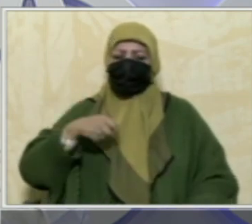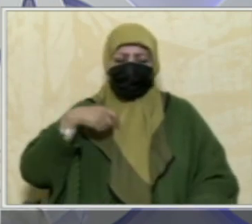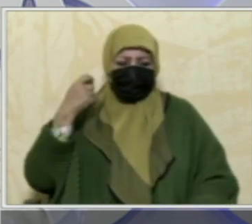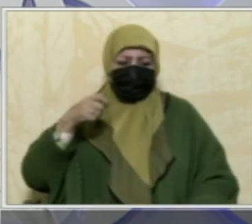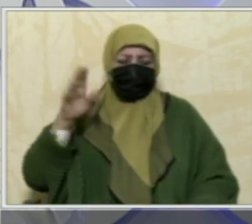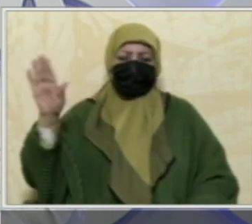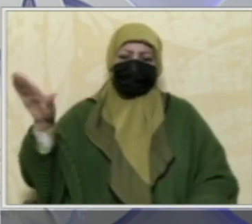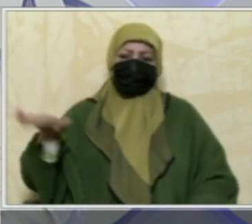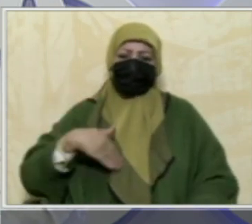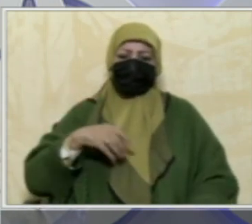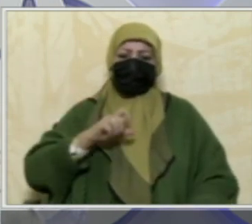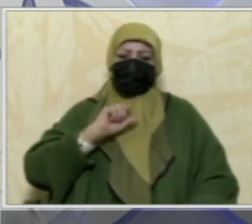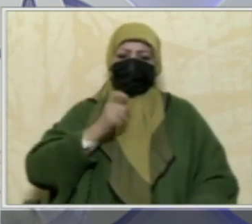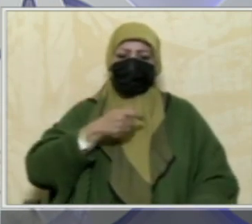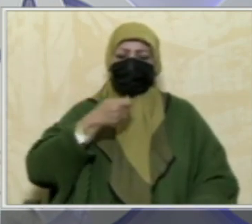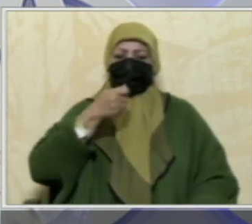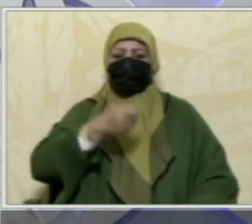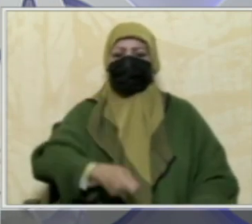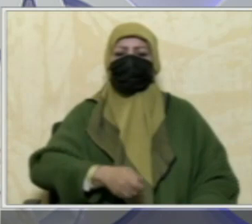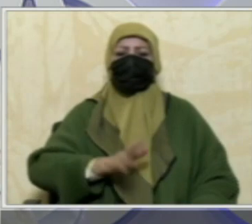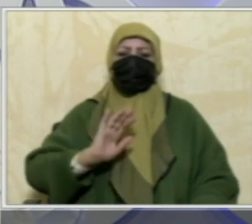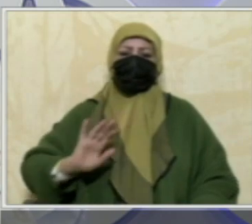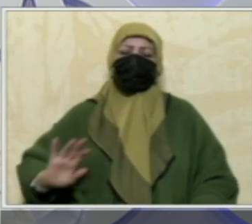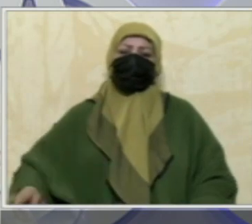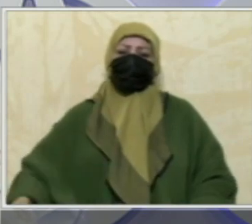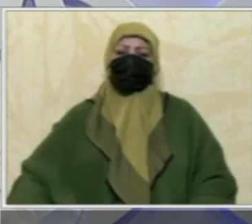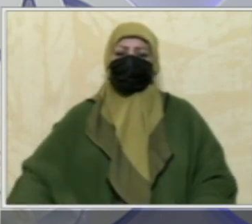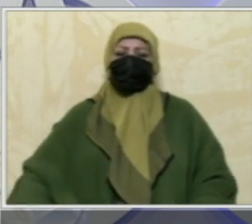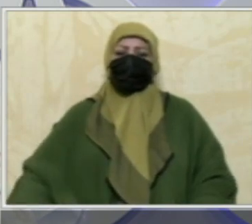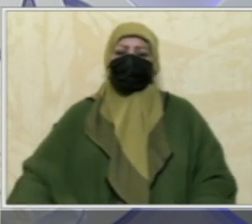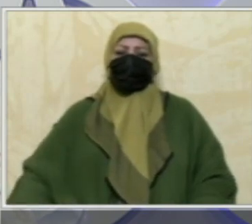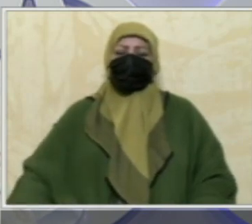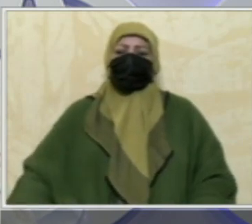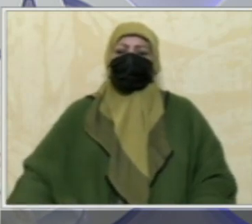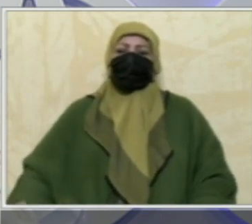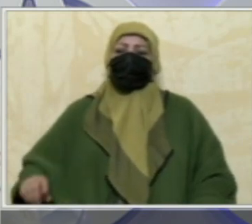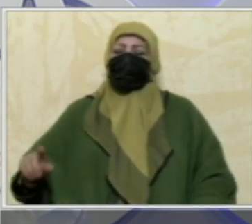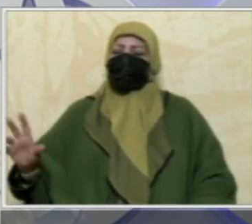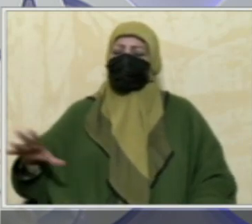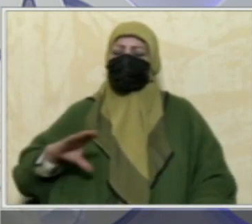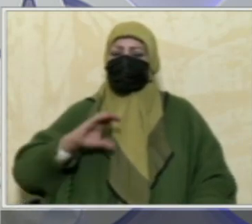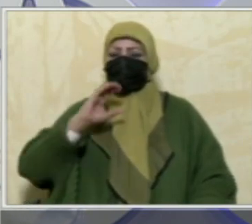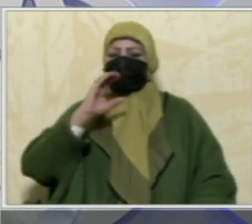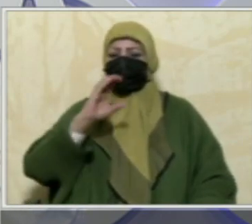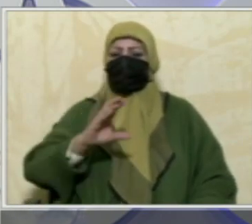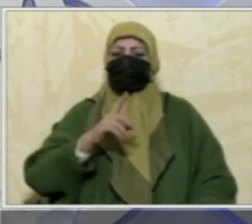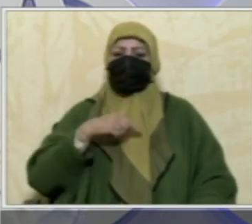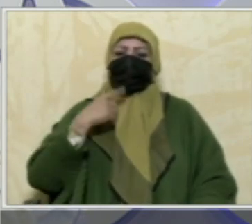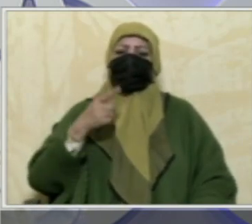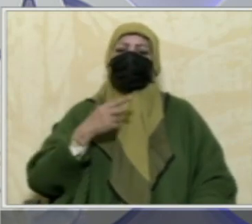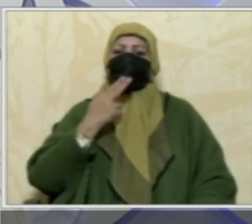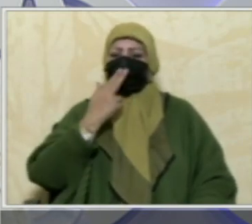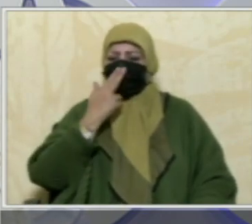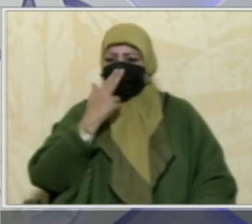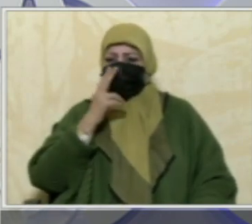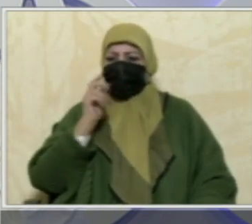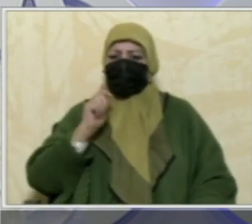له سادفع لك الثمن بعد شهر اثنين والله جرت العاده اللي عندنا اللي هو ان شاء الله تو نجيبهم